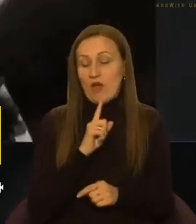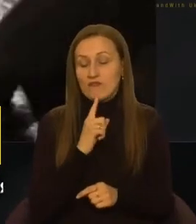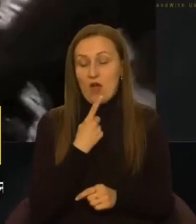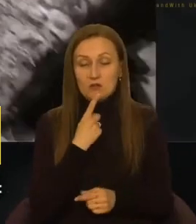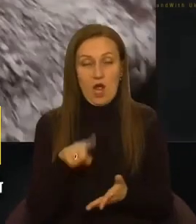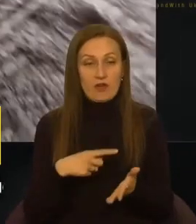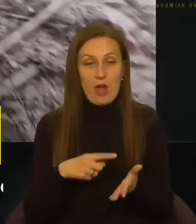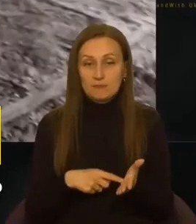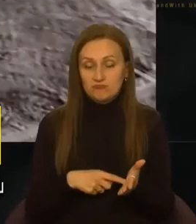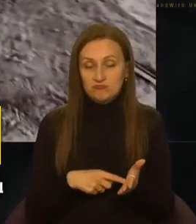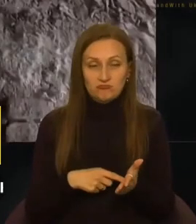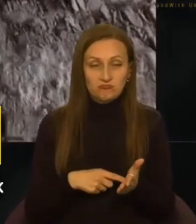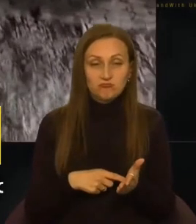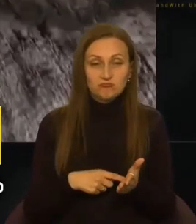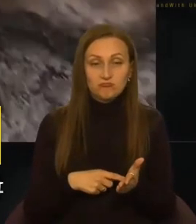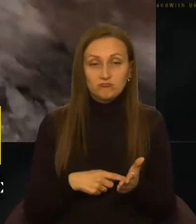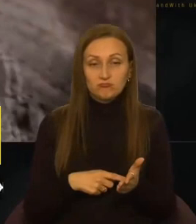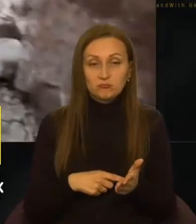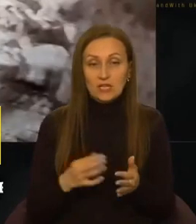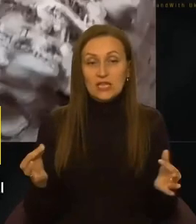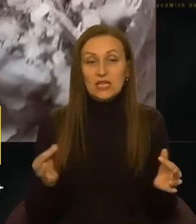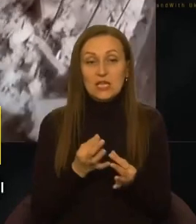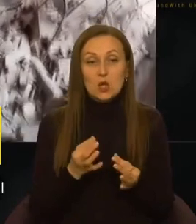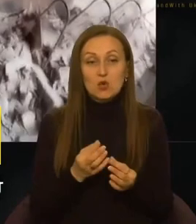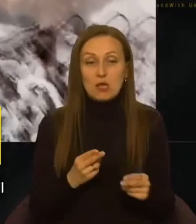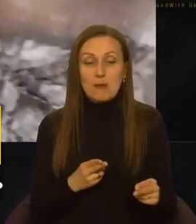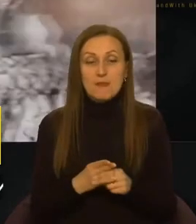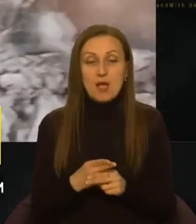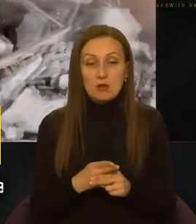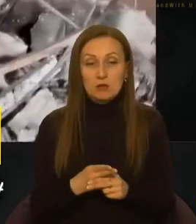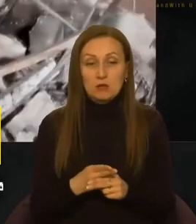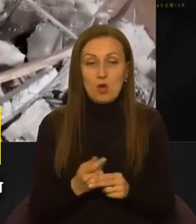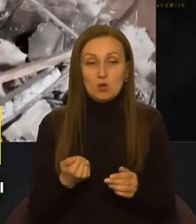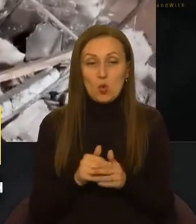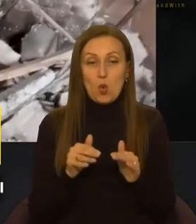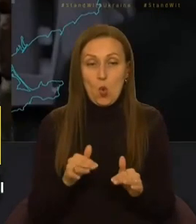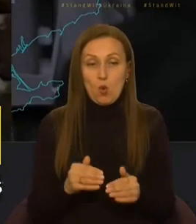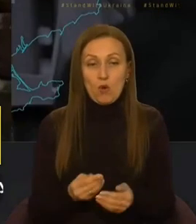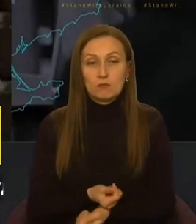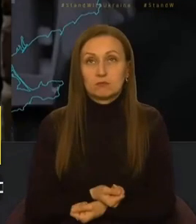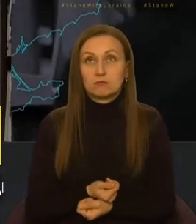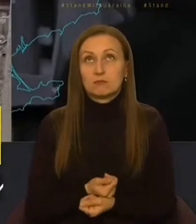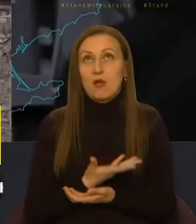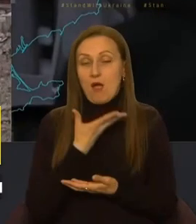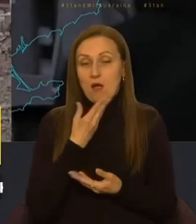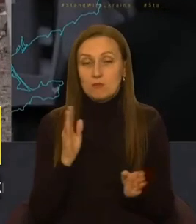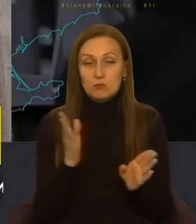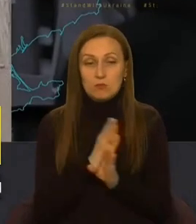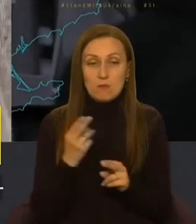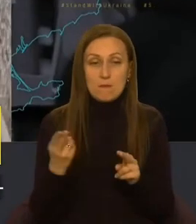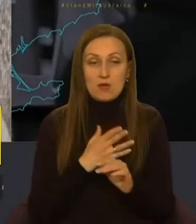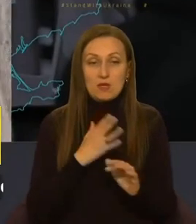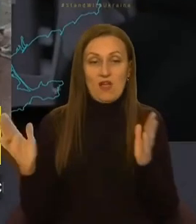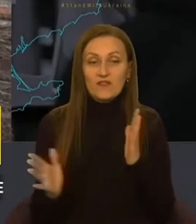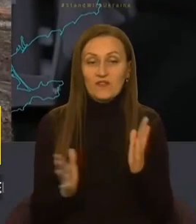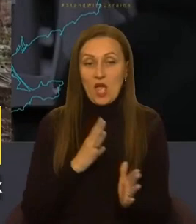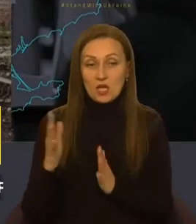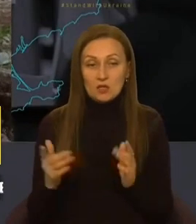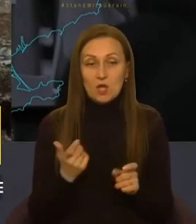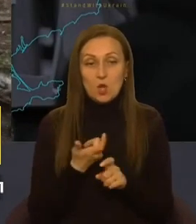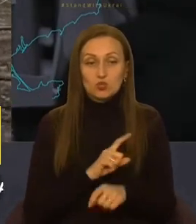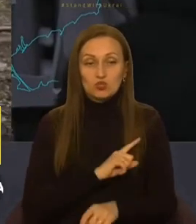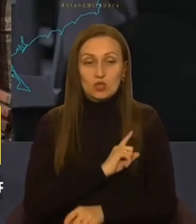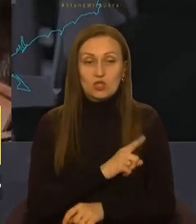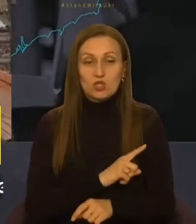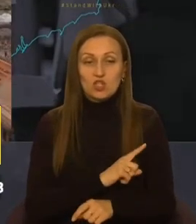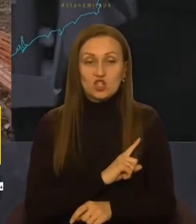в місті. Нічого не перешкоджає до наступу, ясна погода, практично безвітряна. Дуже